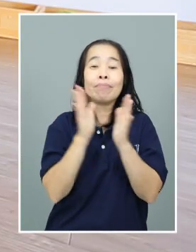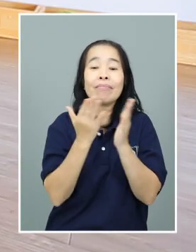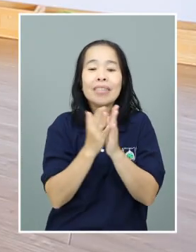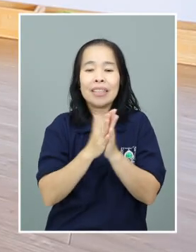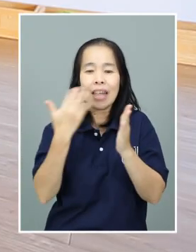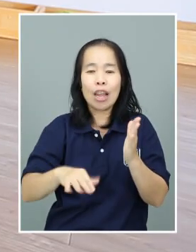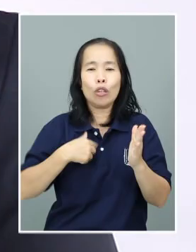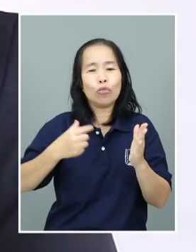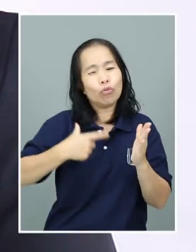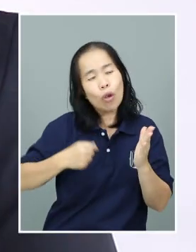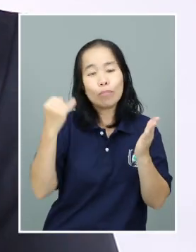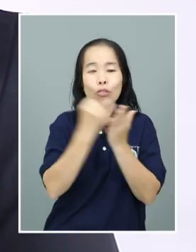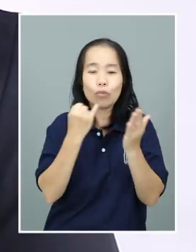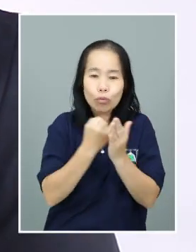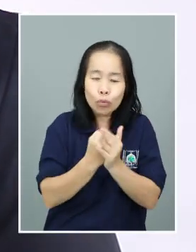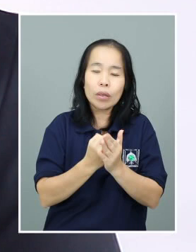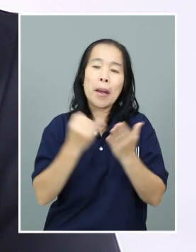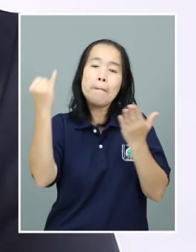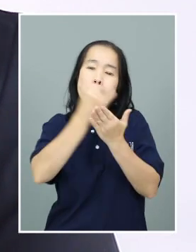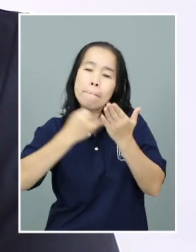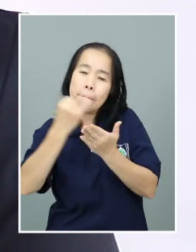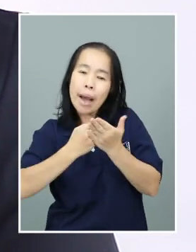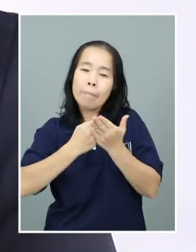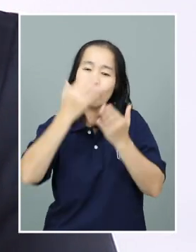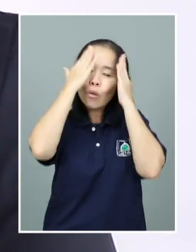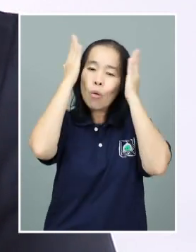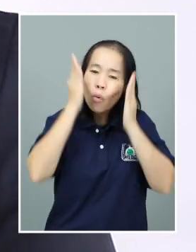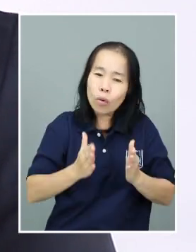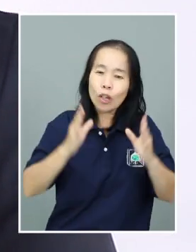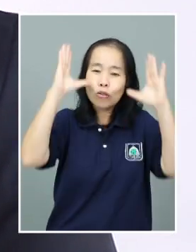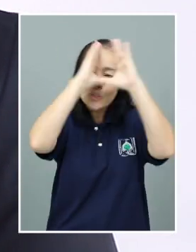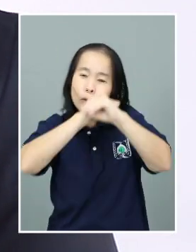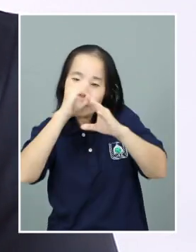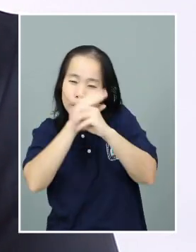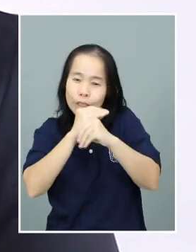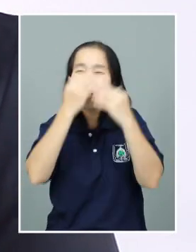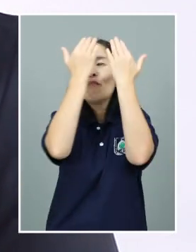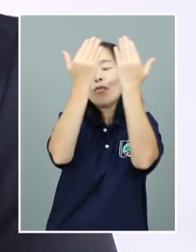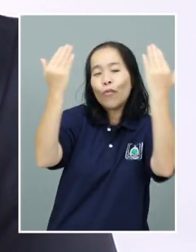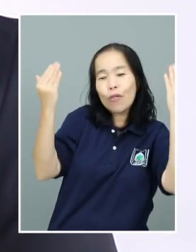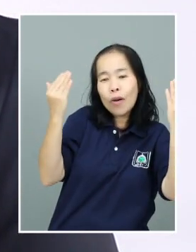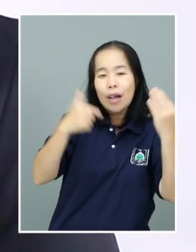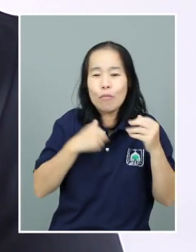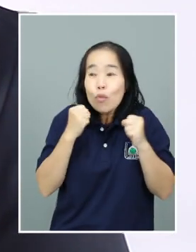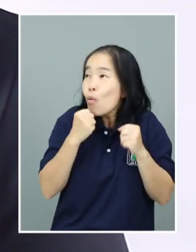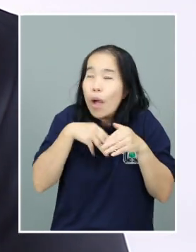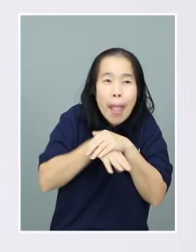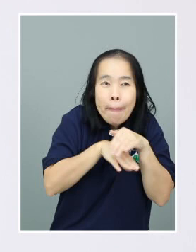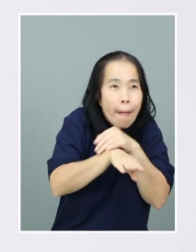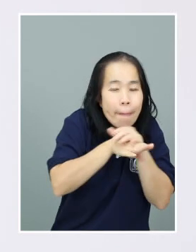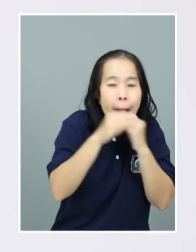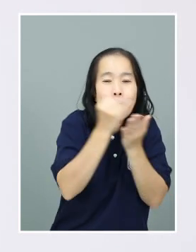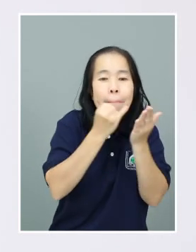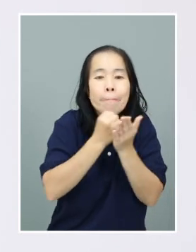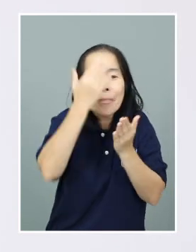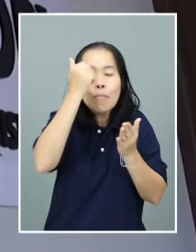ผิดก็คือไม่ชอบ no. แต่ถ้าวาดภาพน่ากลัวแล้วก็ถ้าเอาไว้ตอนกลางคืนให้เห็นเนี่ยกลัวเลยเอาไปซ่อนดีกว่าเพราะ